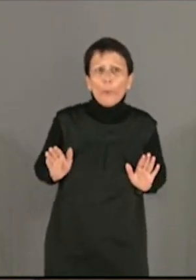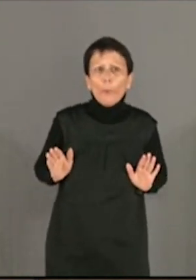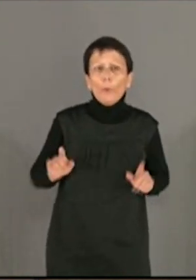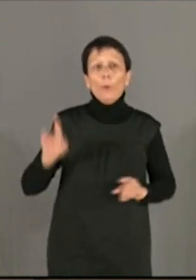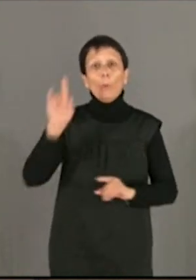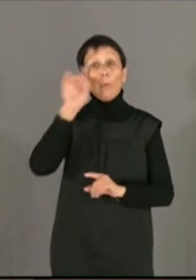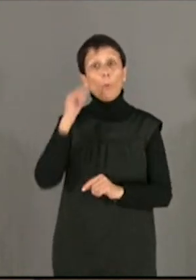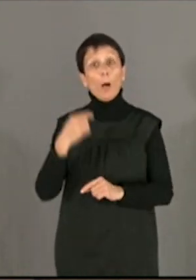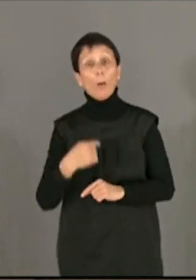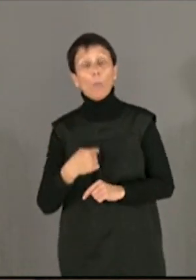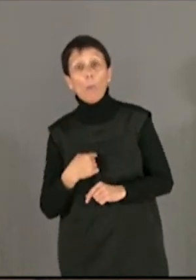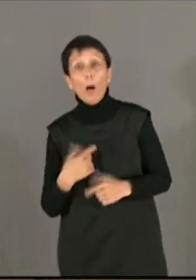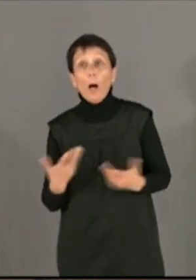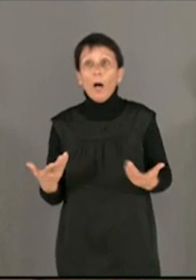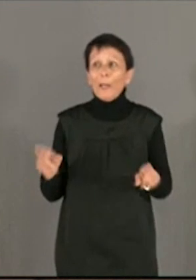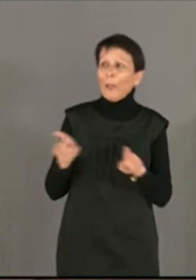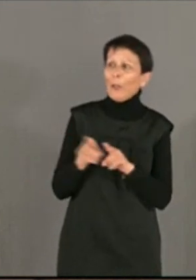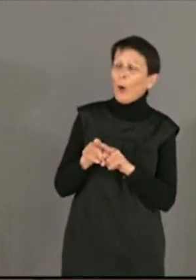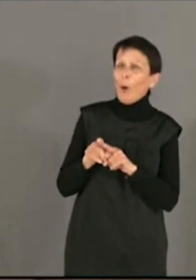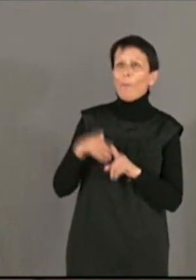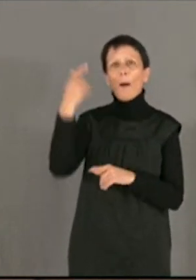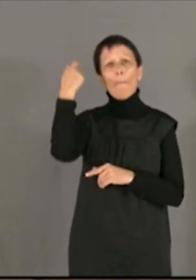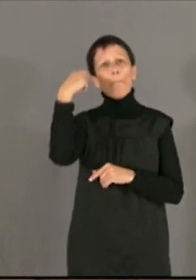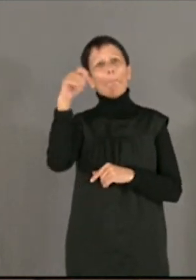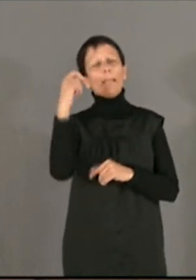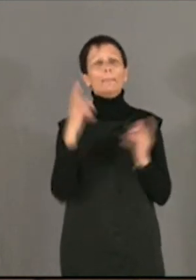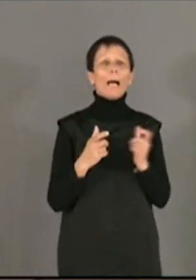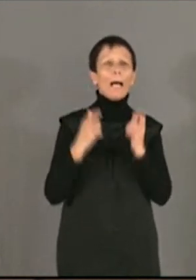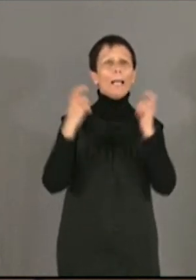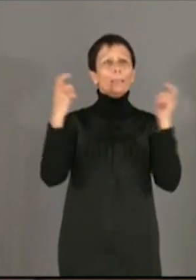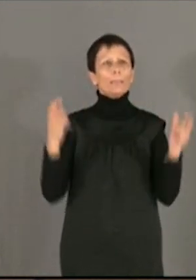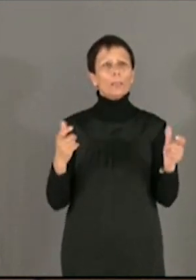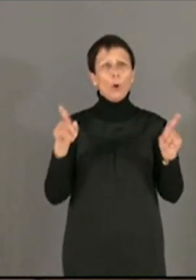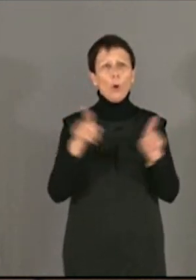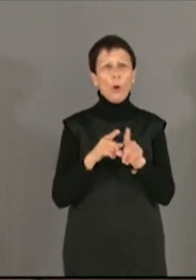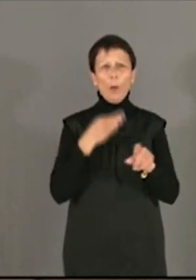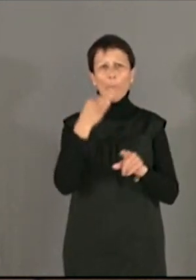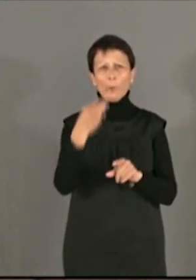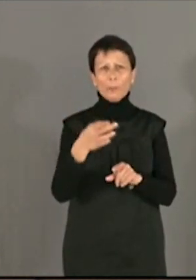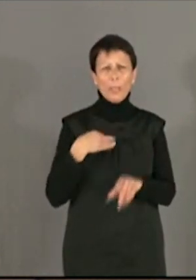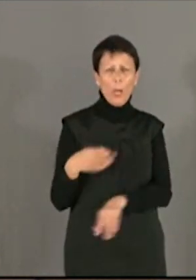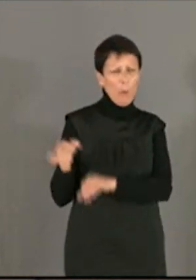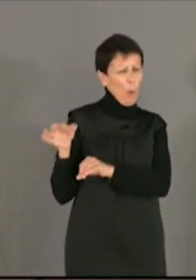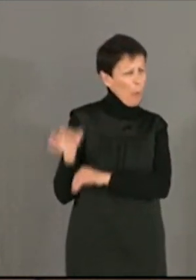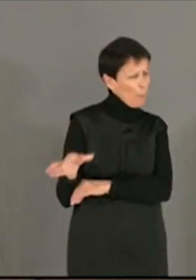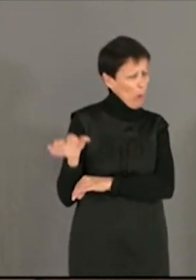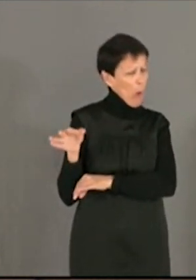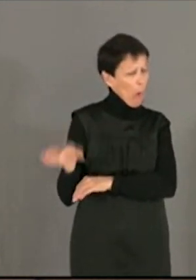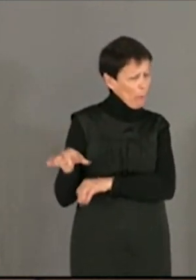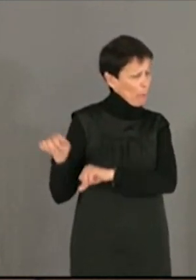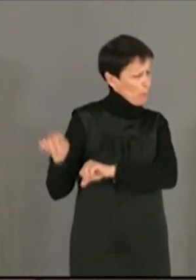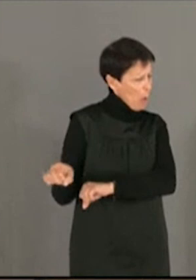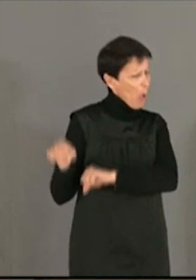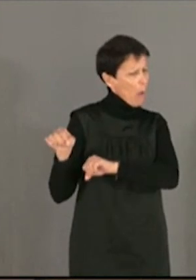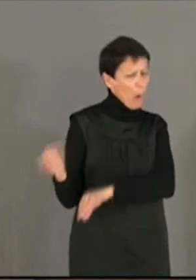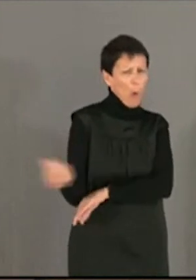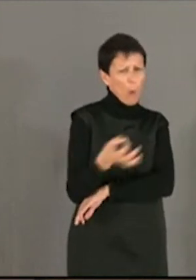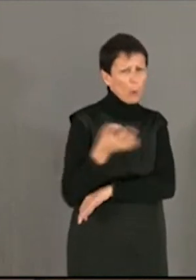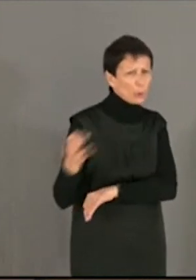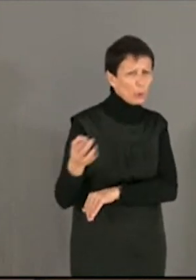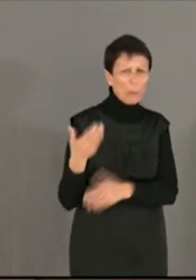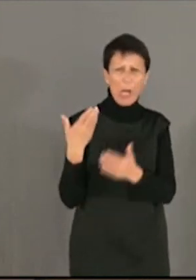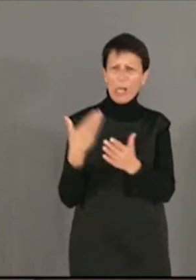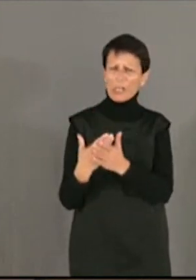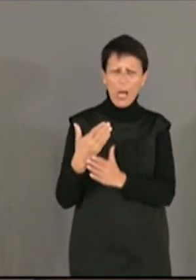que moi je ne suis pas comme certaines présidentes d'institutions qui s'obstinent à tout refuser systématiquement. C'est une question